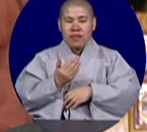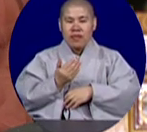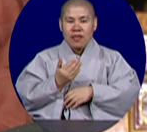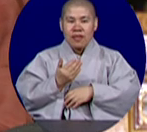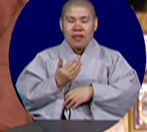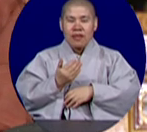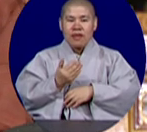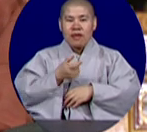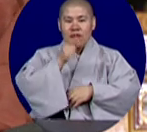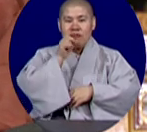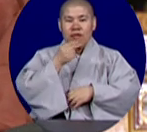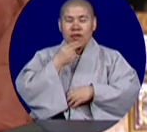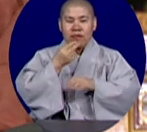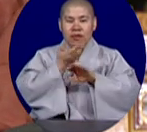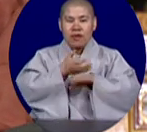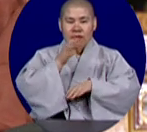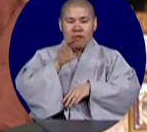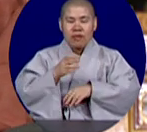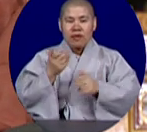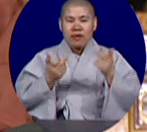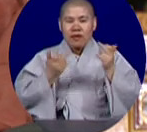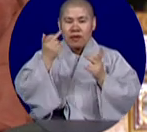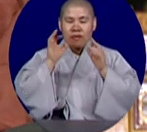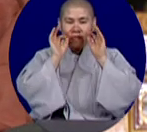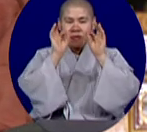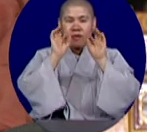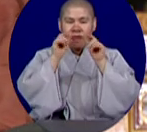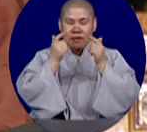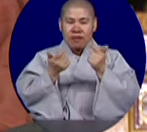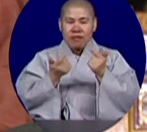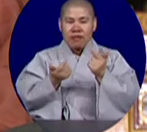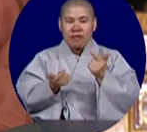물 없는 다른 데는 산이 안 보이잖아요.